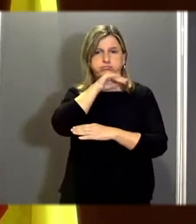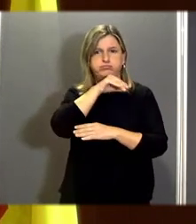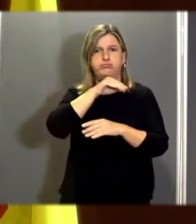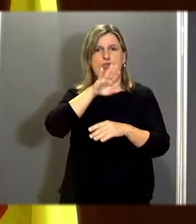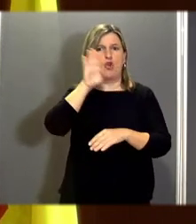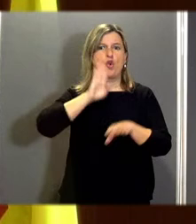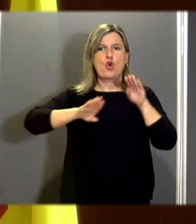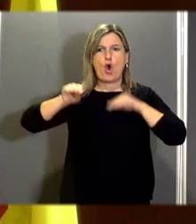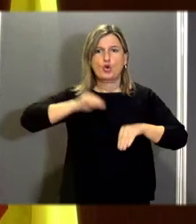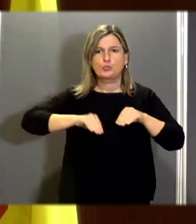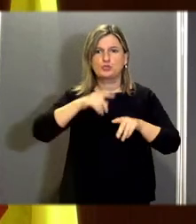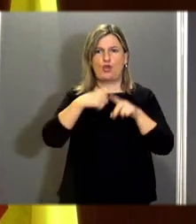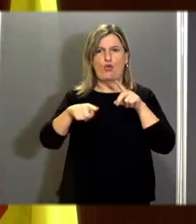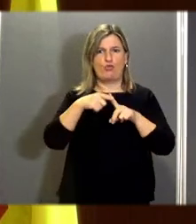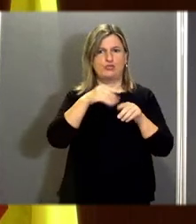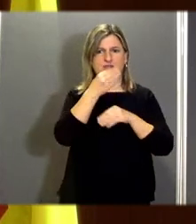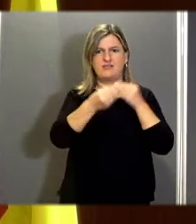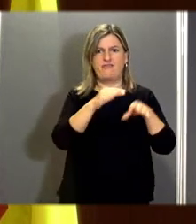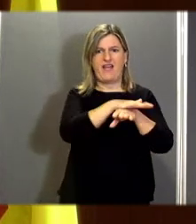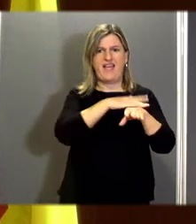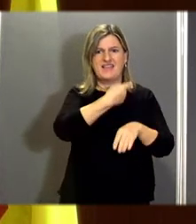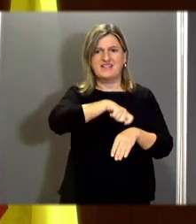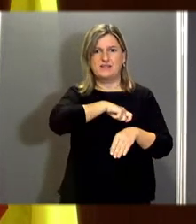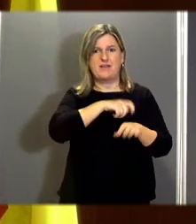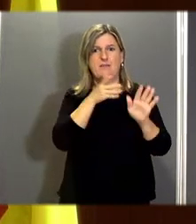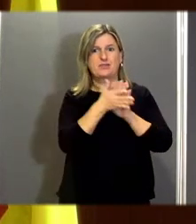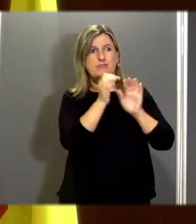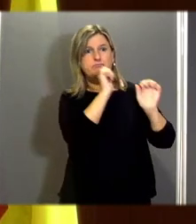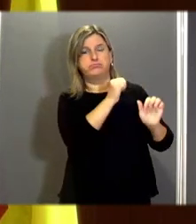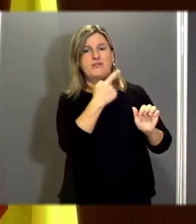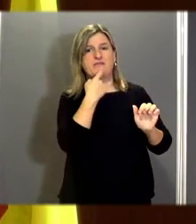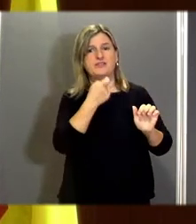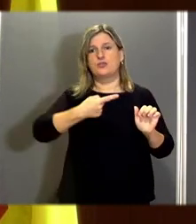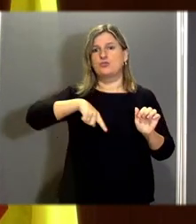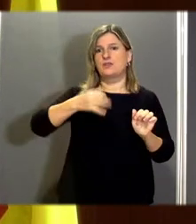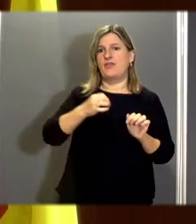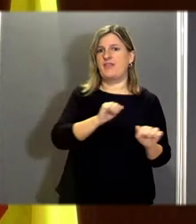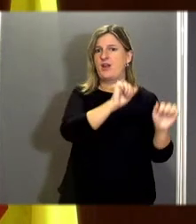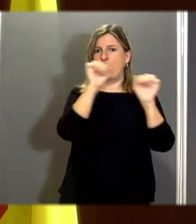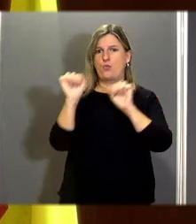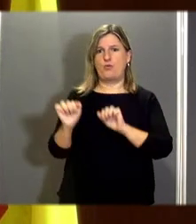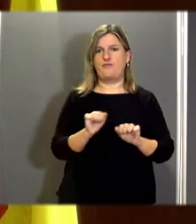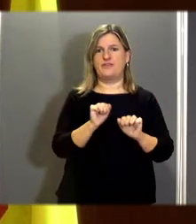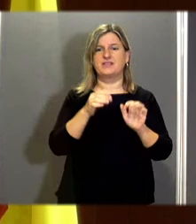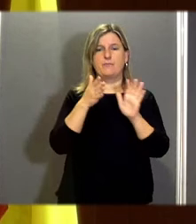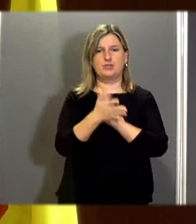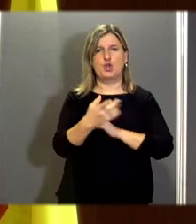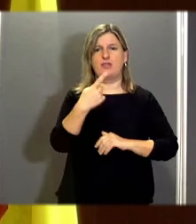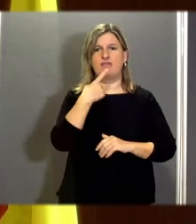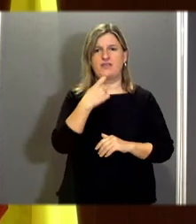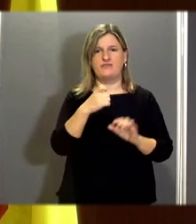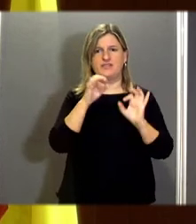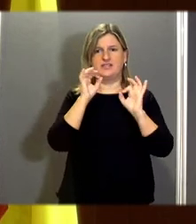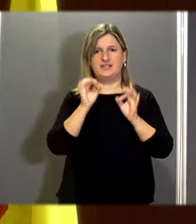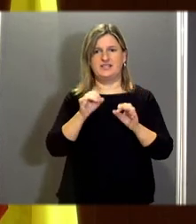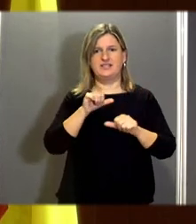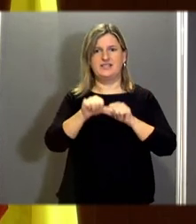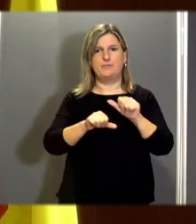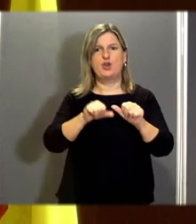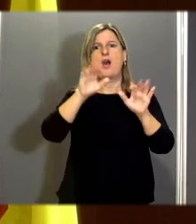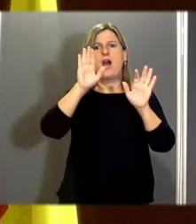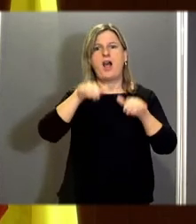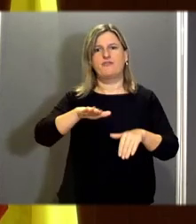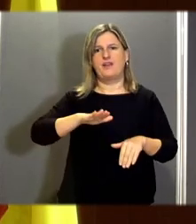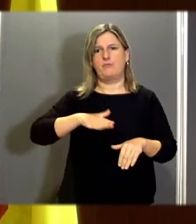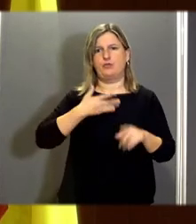corrupció, i com que hi ha tot això, hem de defensar-nos en, té un cost elevat, però a llarg termini té un alt